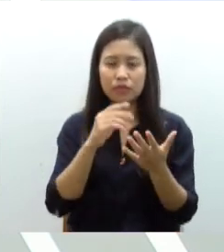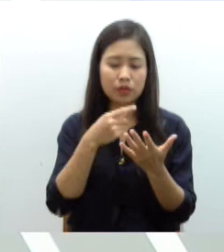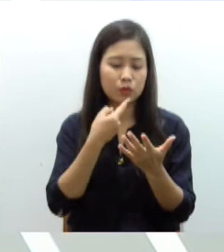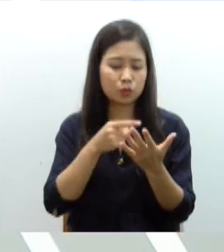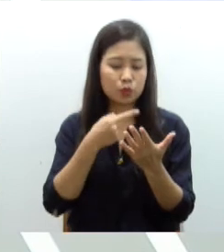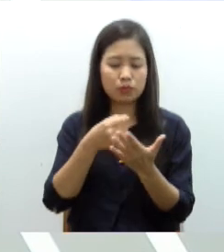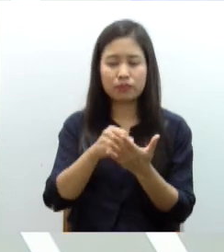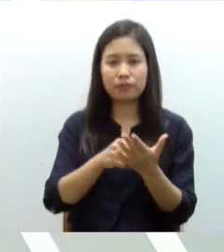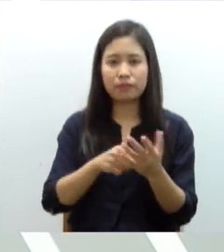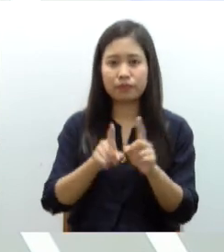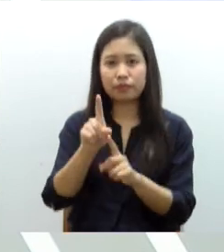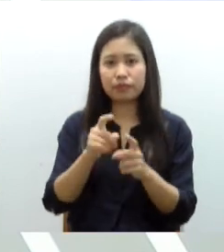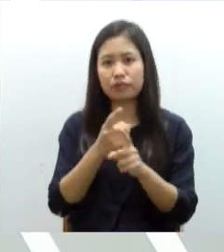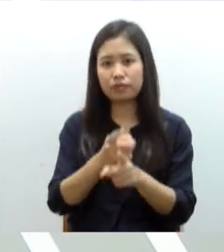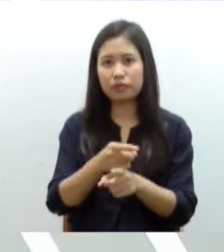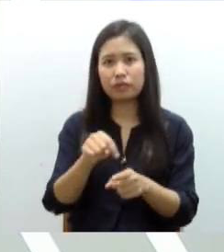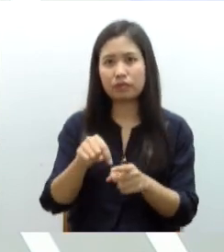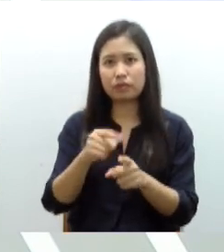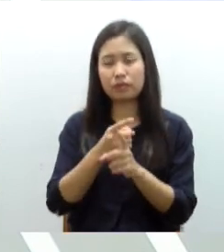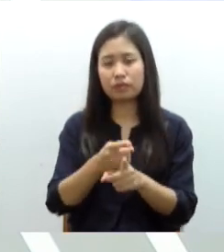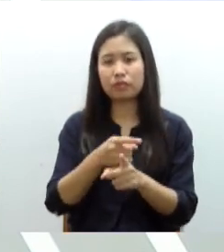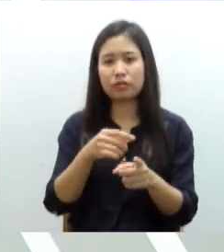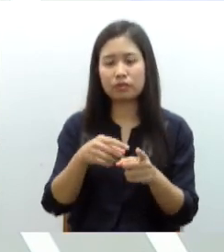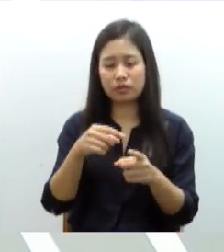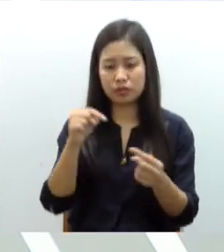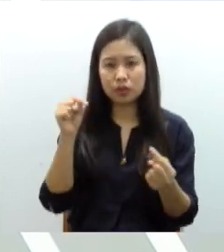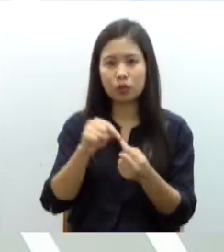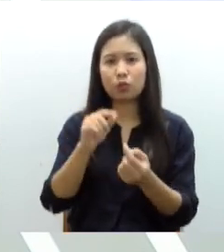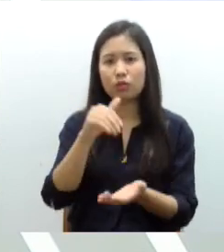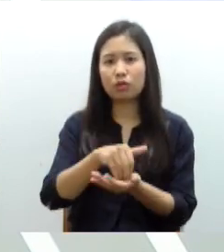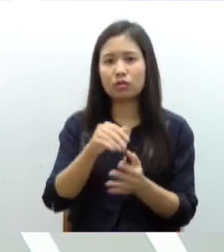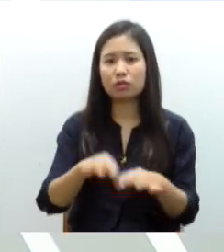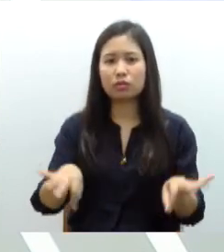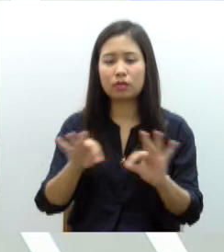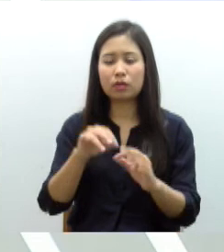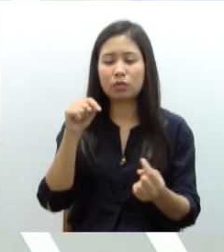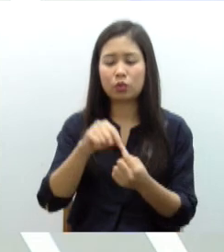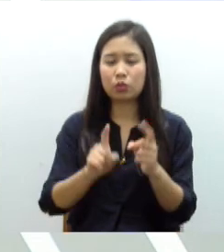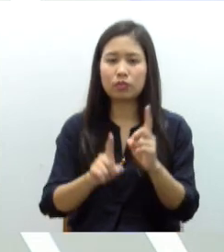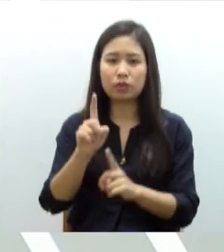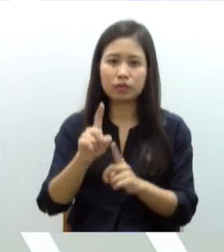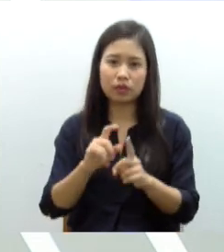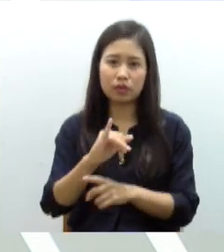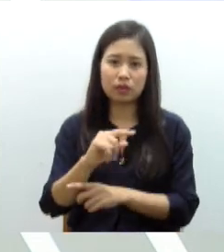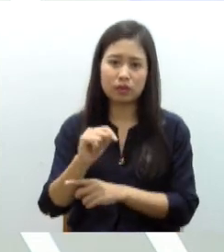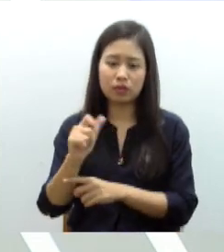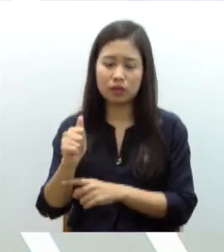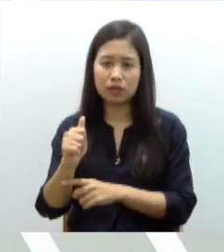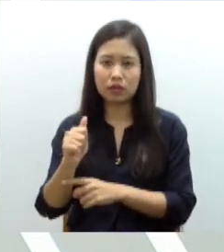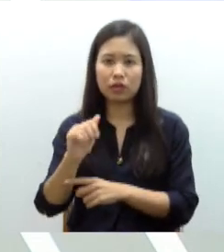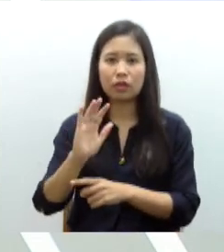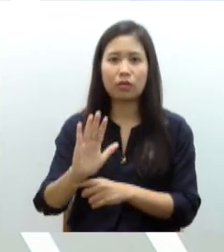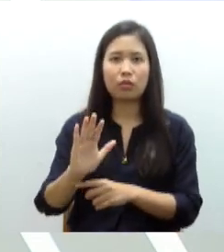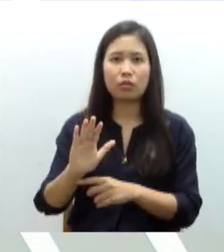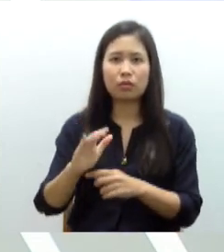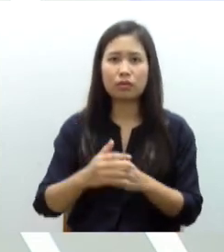การรับรู้ของในงานที่รับการประเมินนั้นด้วยนะครับนี่คือเป็นภาพหลักๆนะครับของการประเมิน ITA นะครับในส่วนของการดำเนินงานประเมินของหน่วยงาน